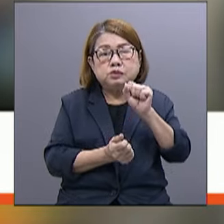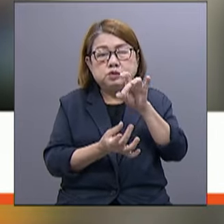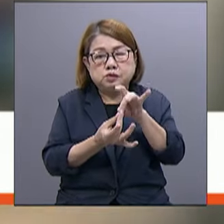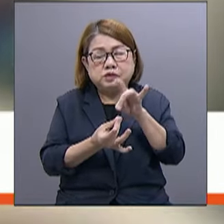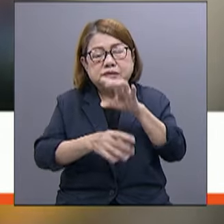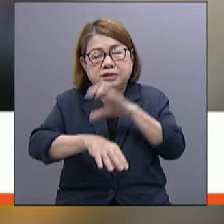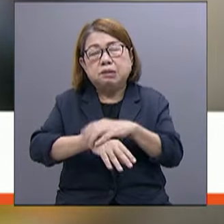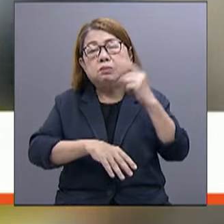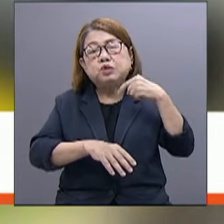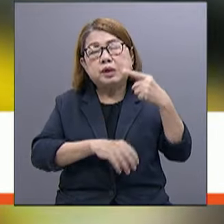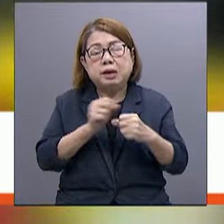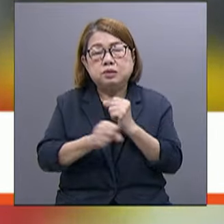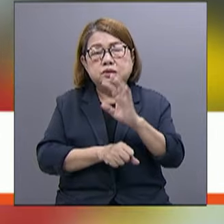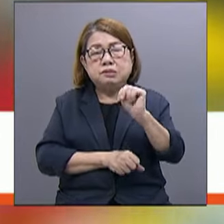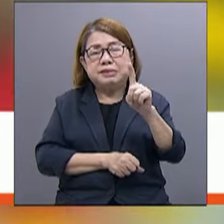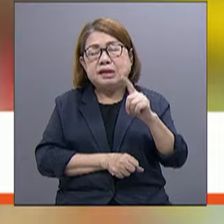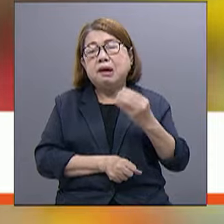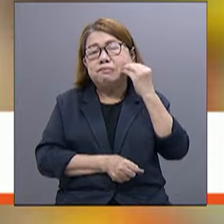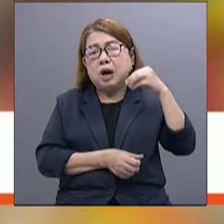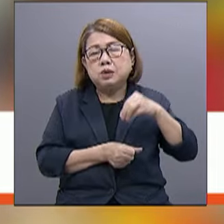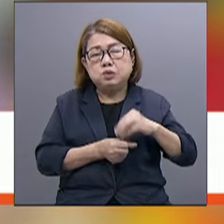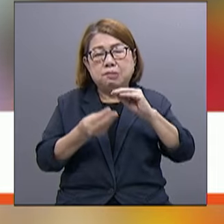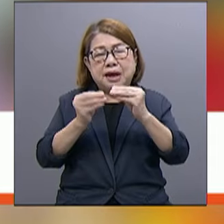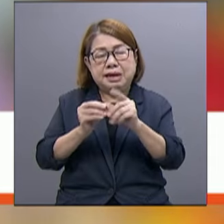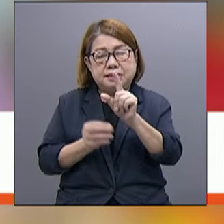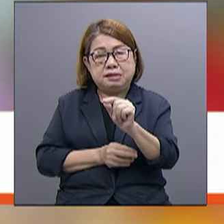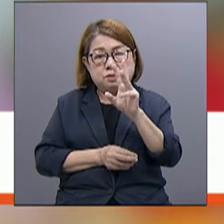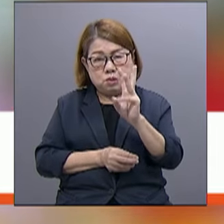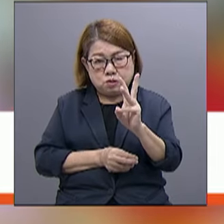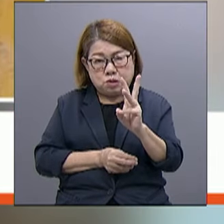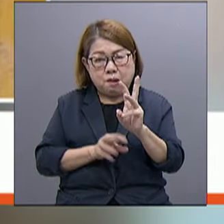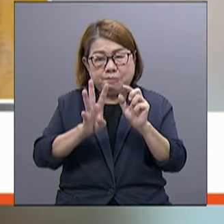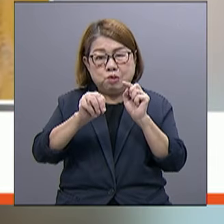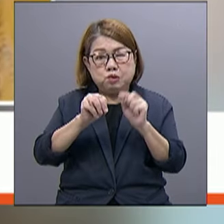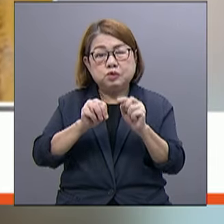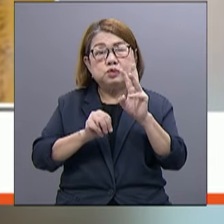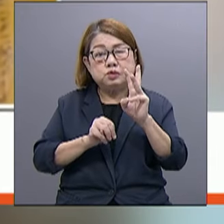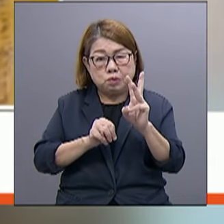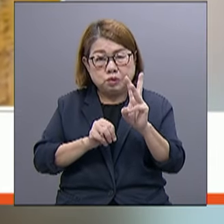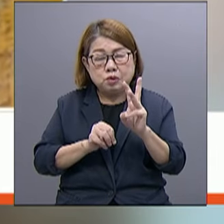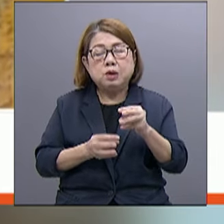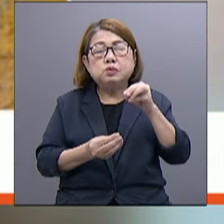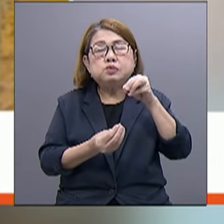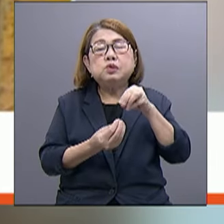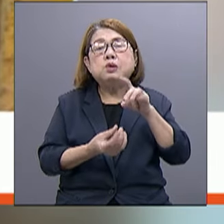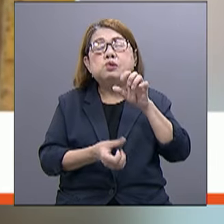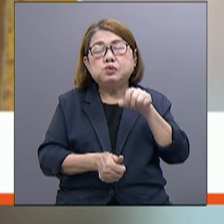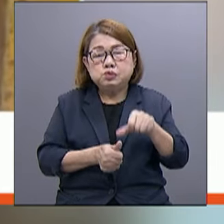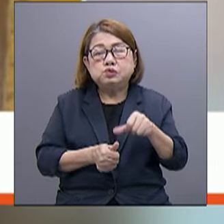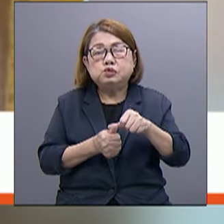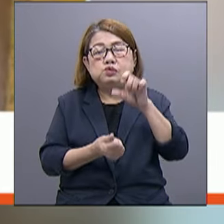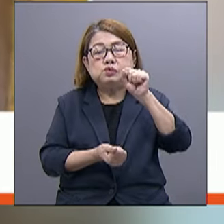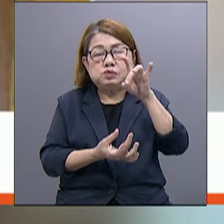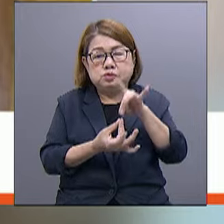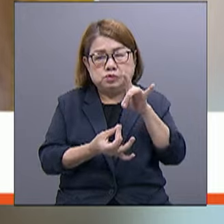41ปีภายในบ้านพักเลขที่ 26หมู่ 6ตำบลศรีสัชนาลัยอำเภอศรีสัชนาลัยจังหวัดสุโขทัยหลังสืบทราบว่า